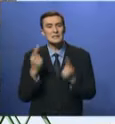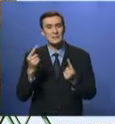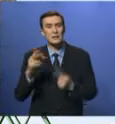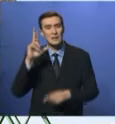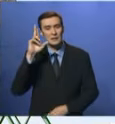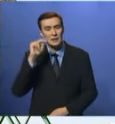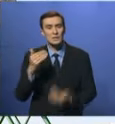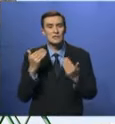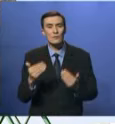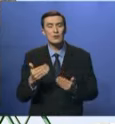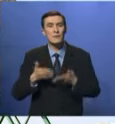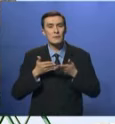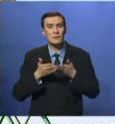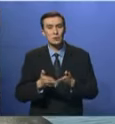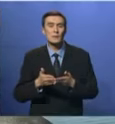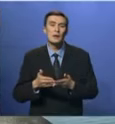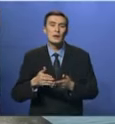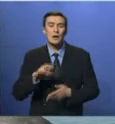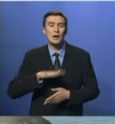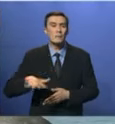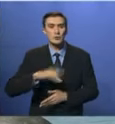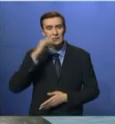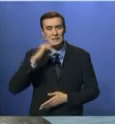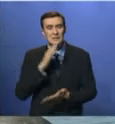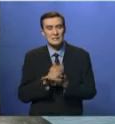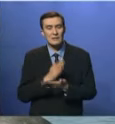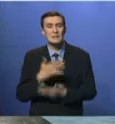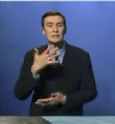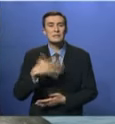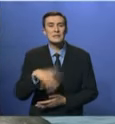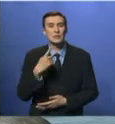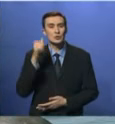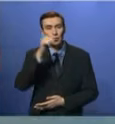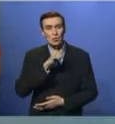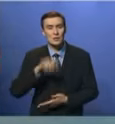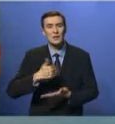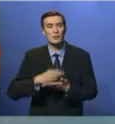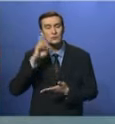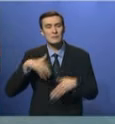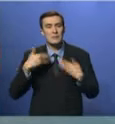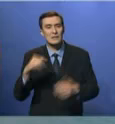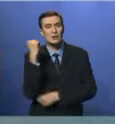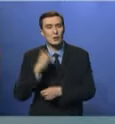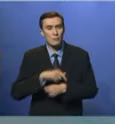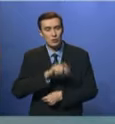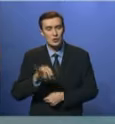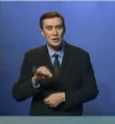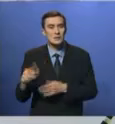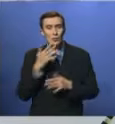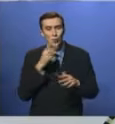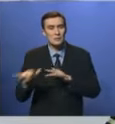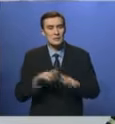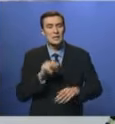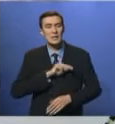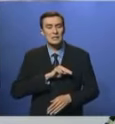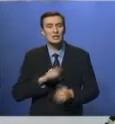знаменательной датой. Сегодня морским воротам Казахстана исполняется 51 год. Президент поздравил рабочих и ознакомился с ходом